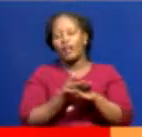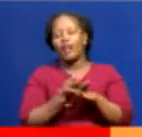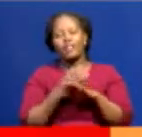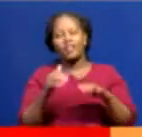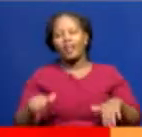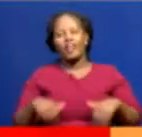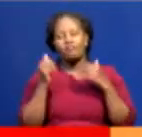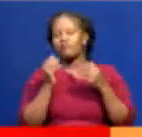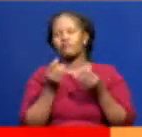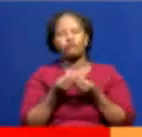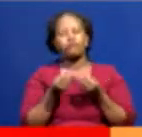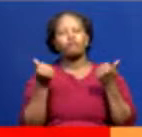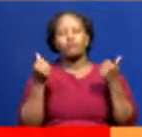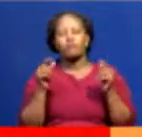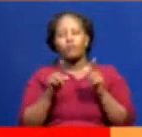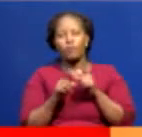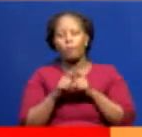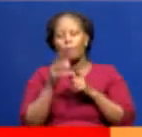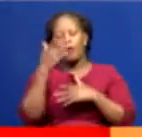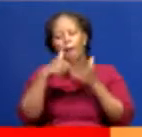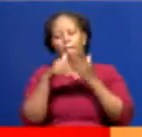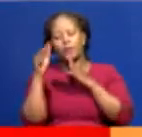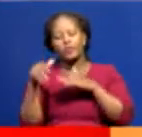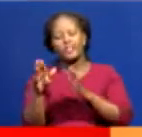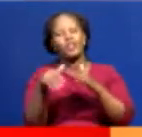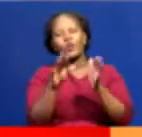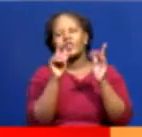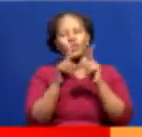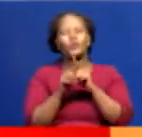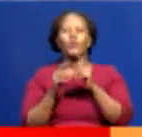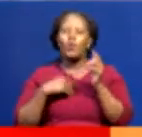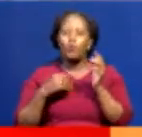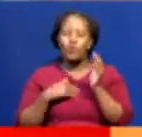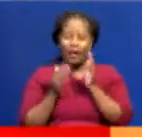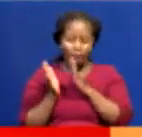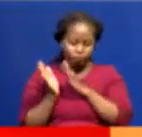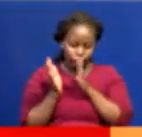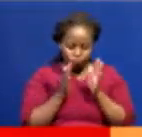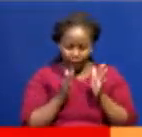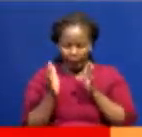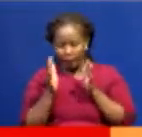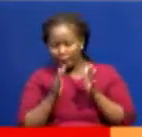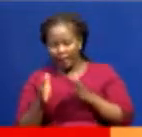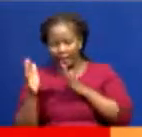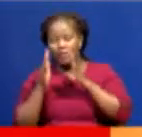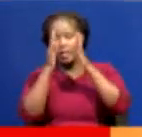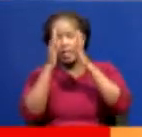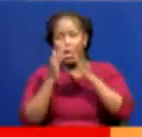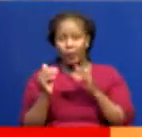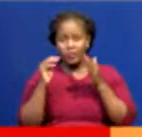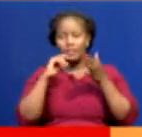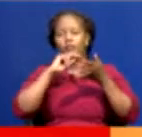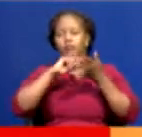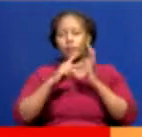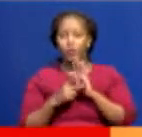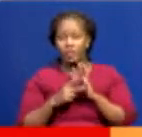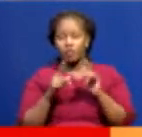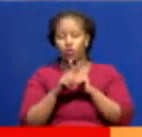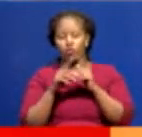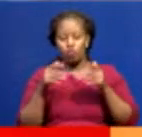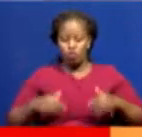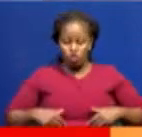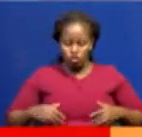kuhakikisha tumetengeneza mabarabara na vitu kama hizo. Tuko na mipango ya housing project ambayo rais anafanya ili vijana wapate